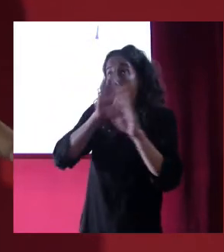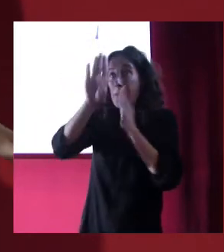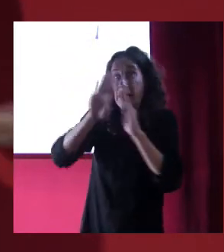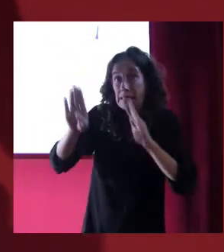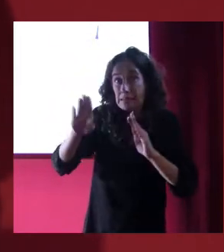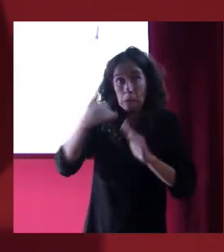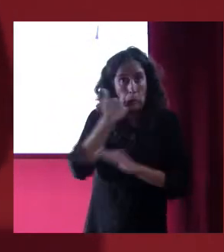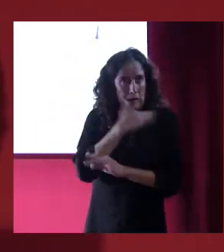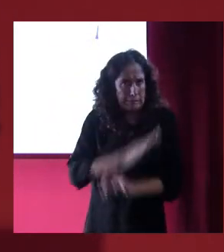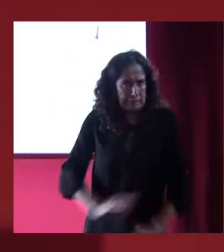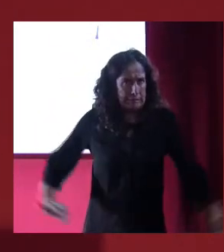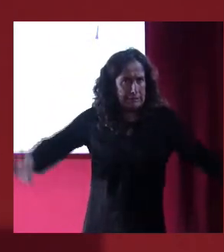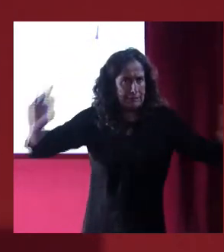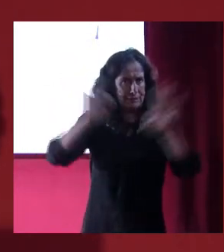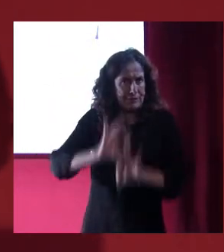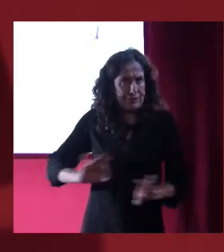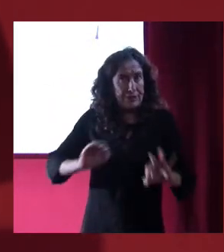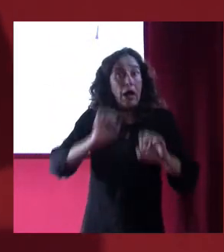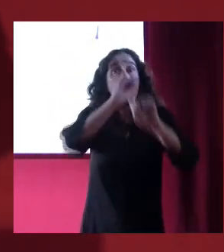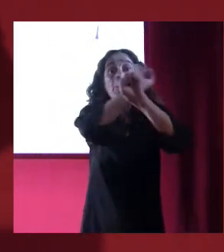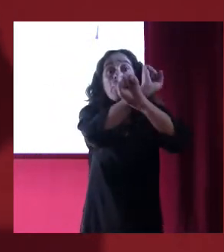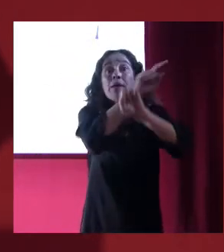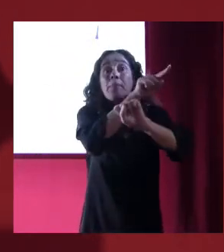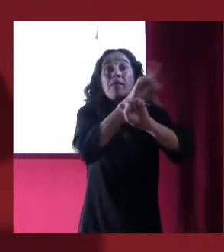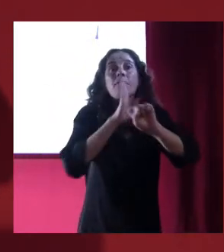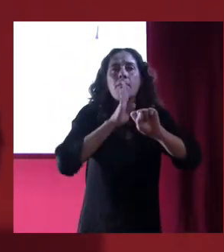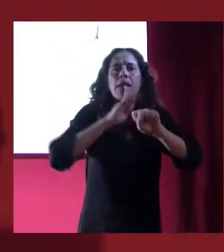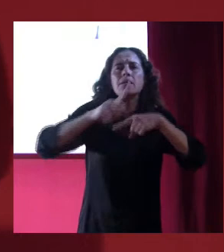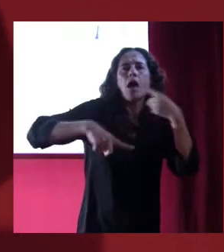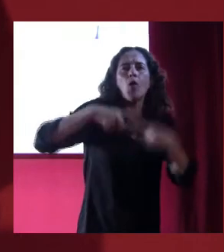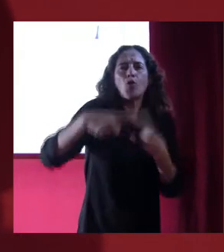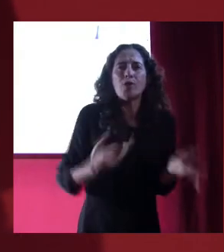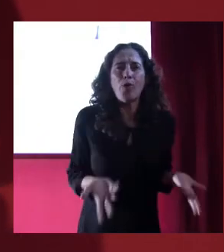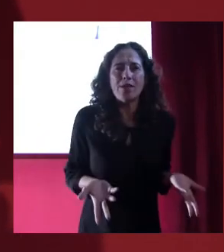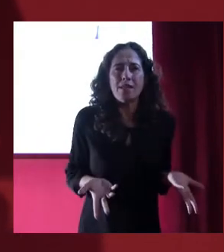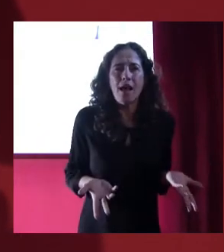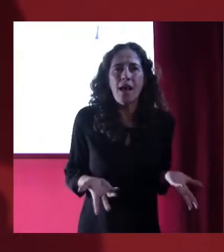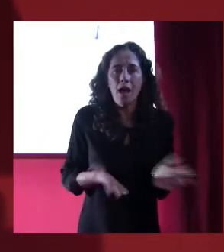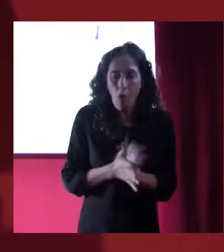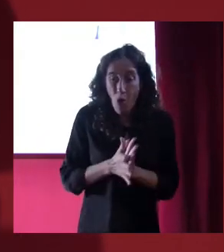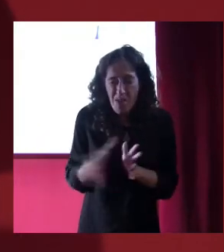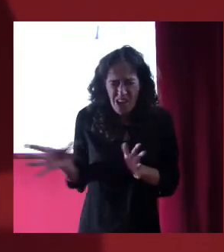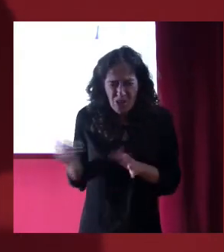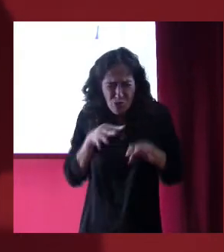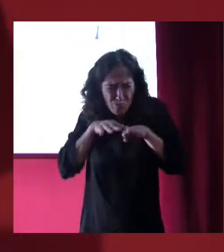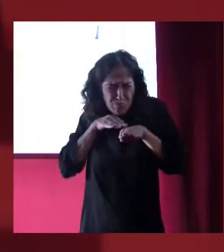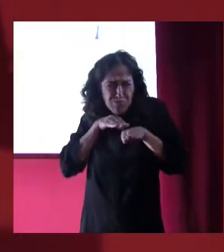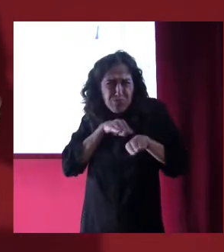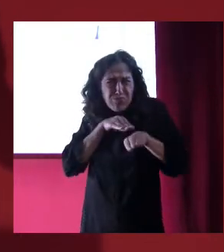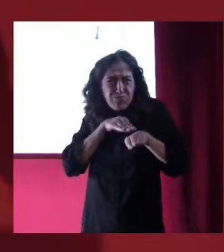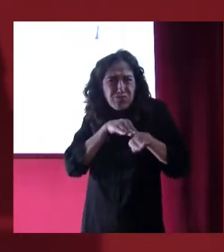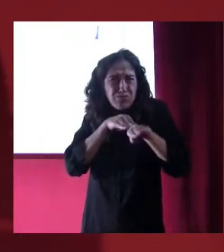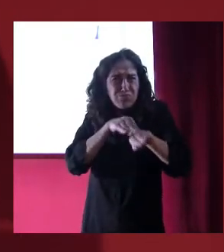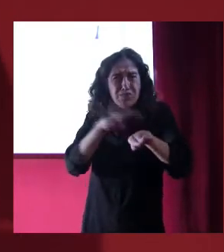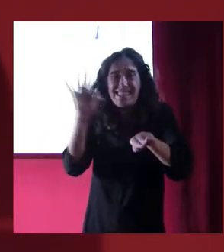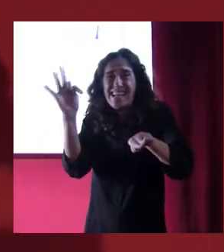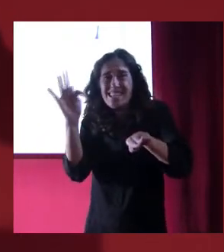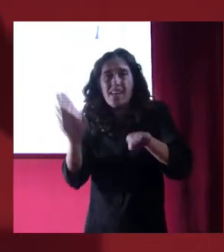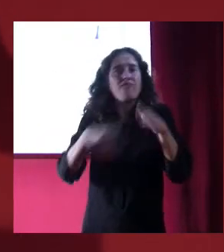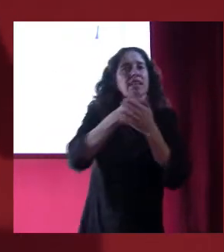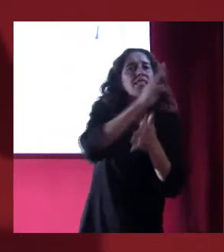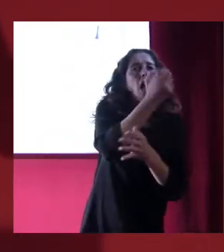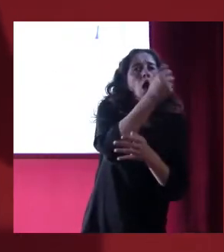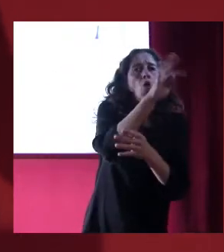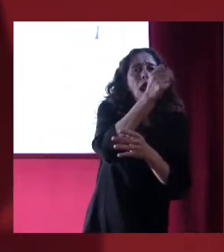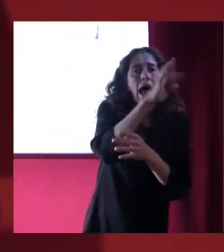veïns. A la superilla del Poblenou, la conseqüència ha estat la congestió de tot el barri, des de Tànger fins a Taulat. I